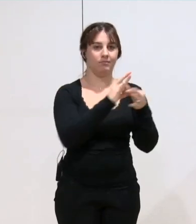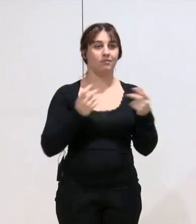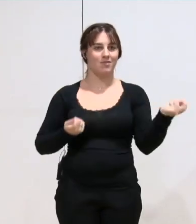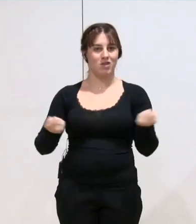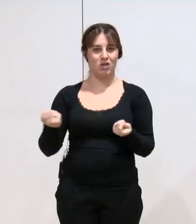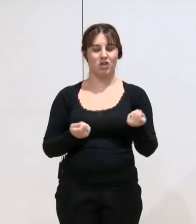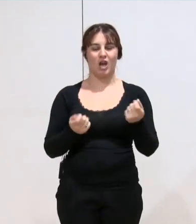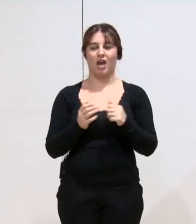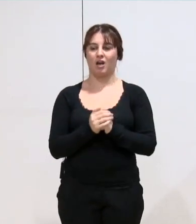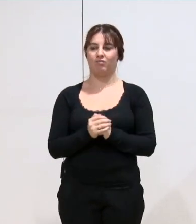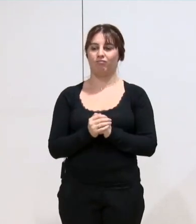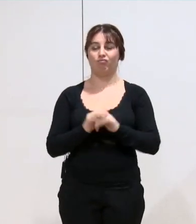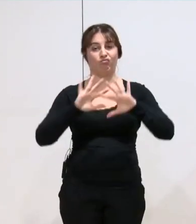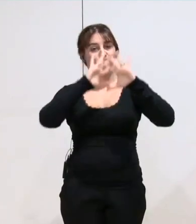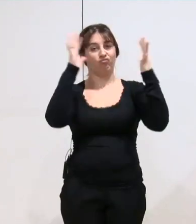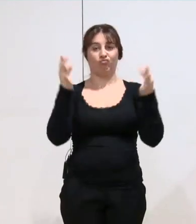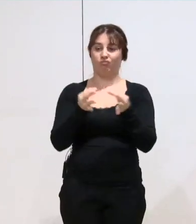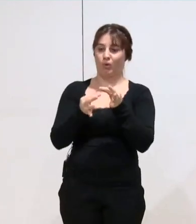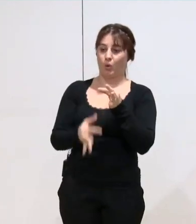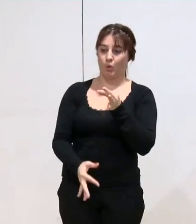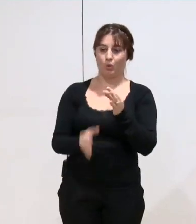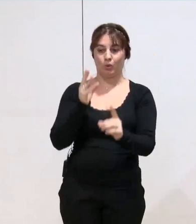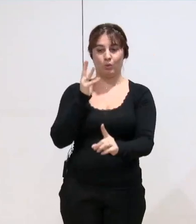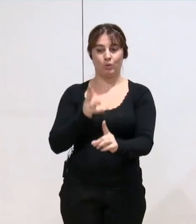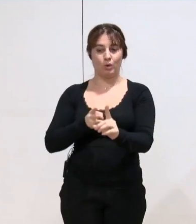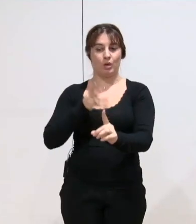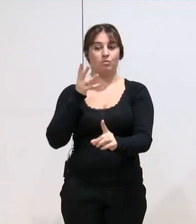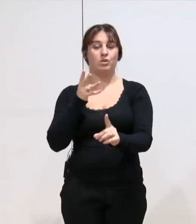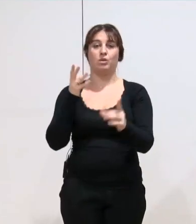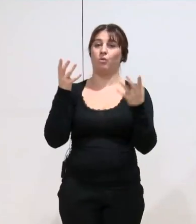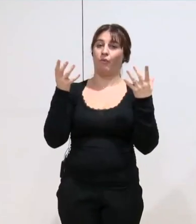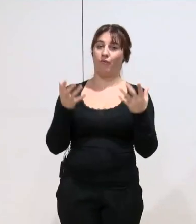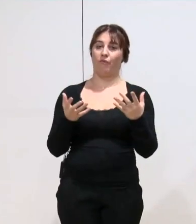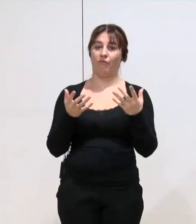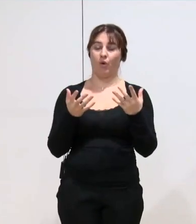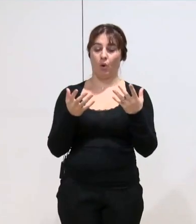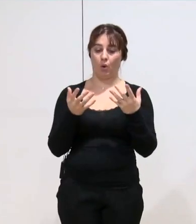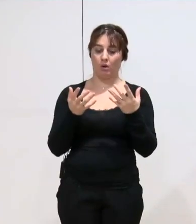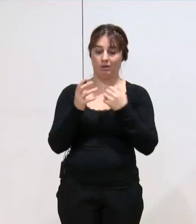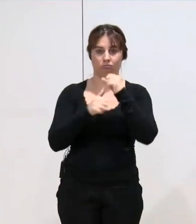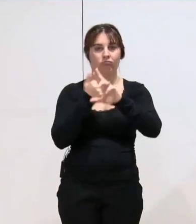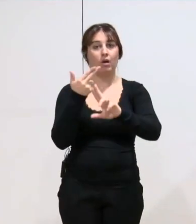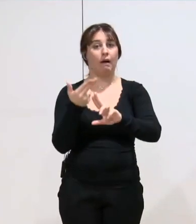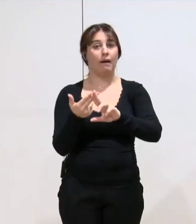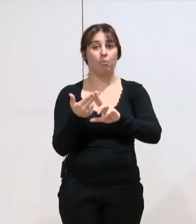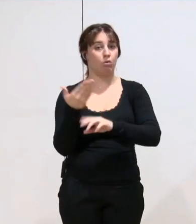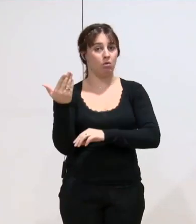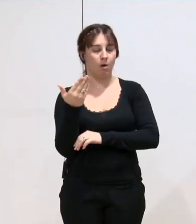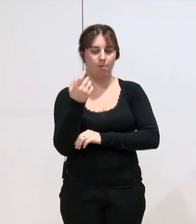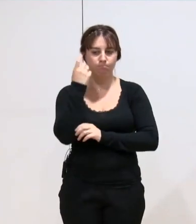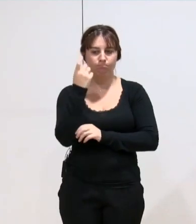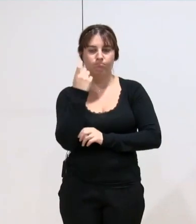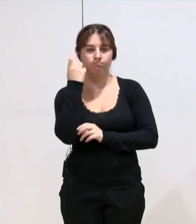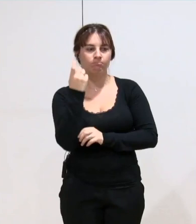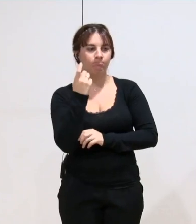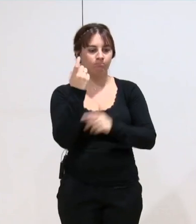En conclusion, donc cette mission a souhaité répondre à une question. Est-ce que la pertinence des